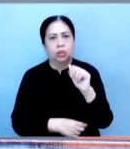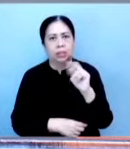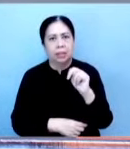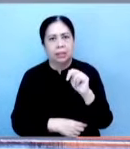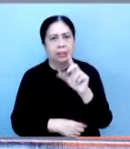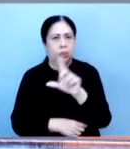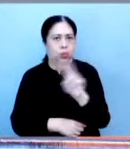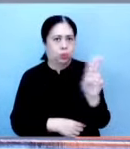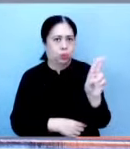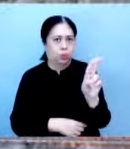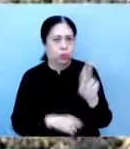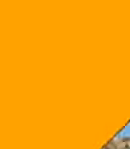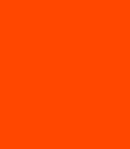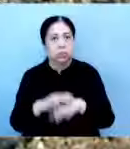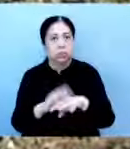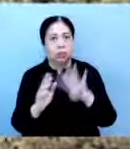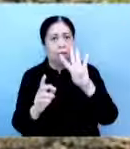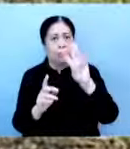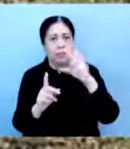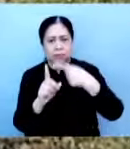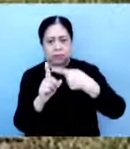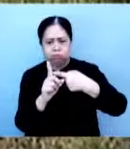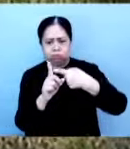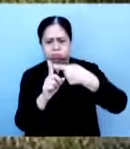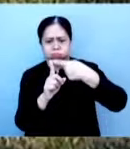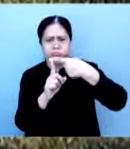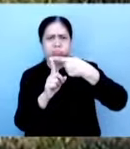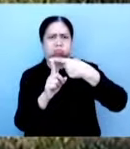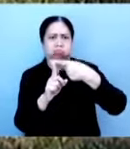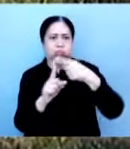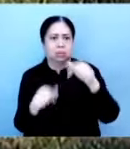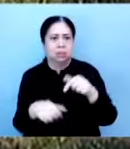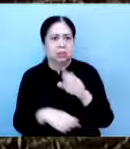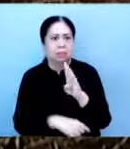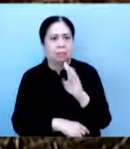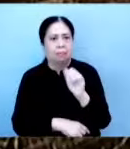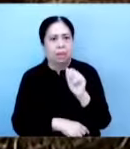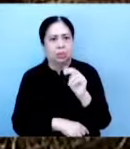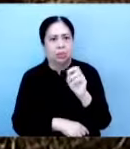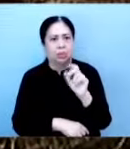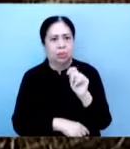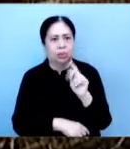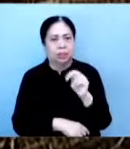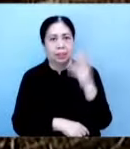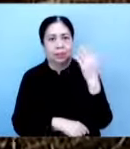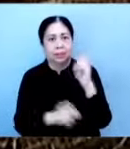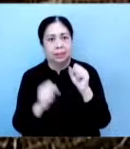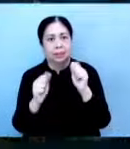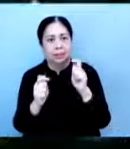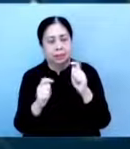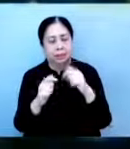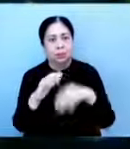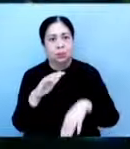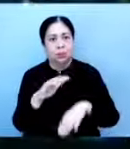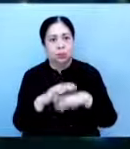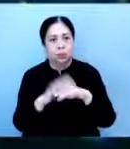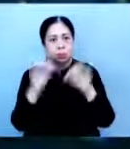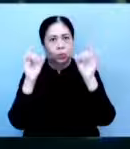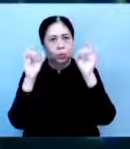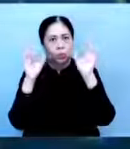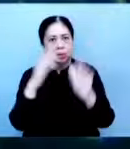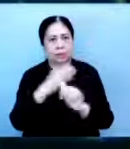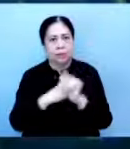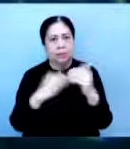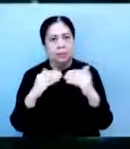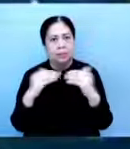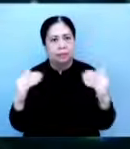pumalo ng 46 de Cel ang heat index sa bayan ng bacnotan nitong Sabado naman umabot din sa danger level